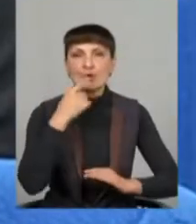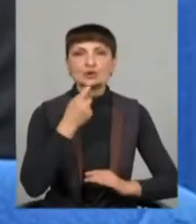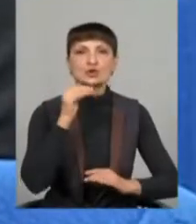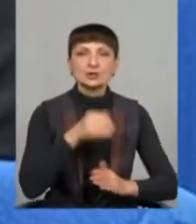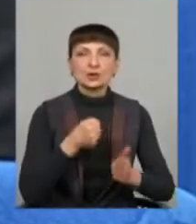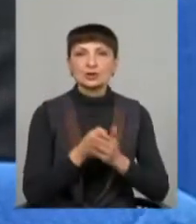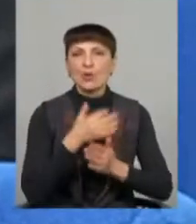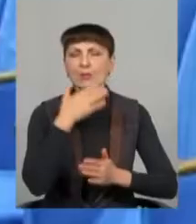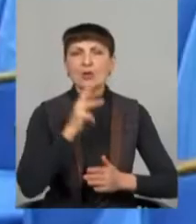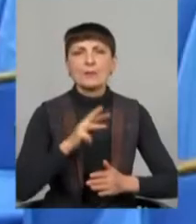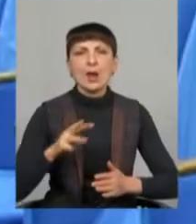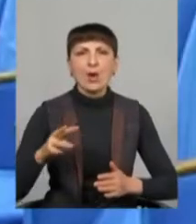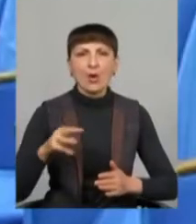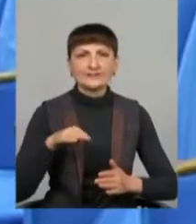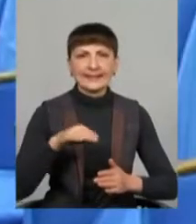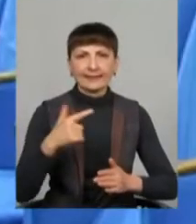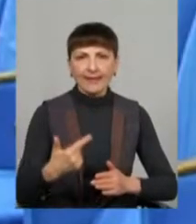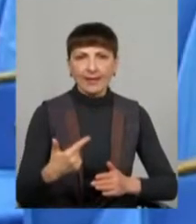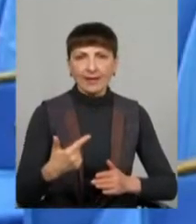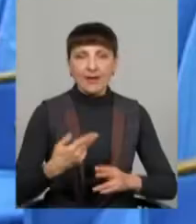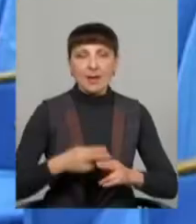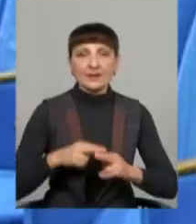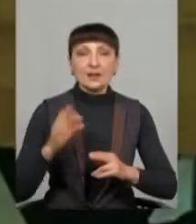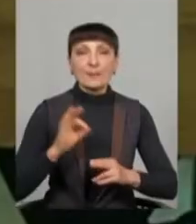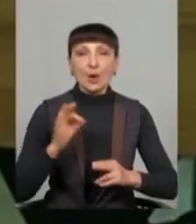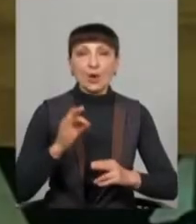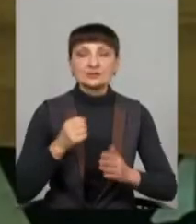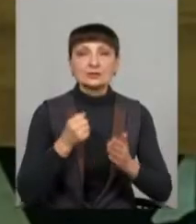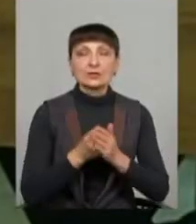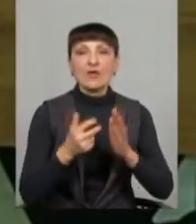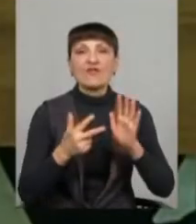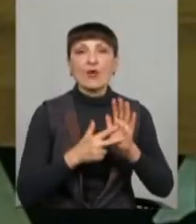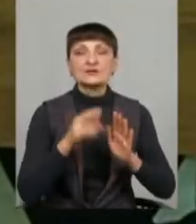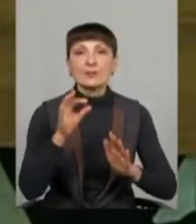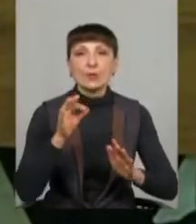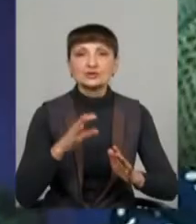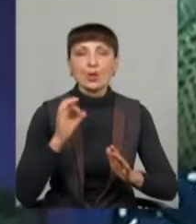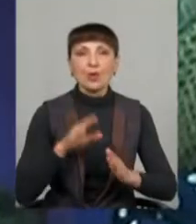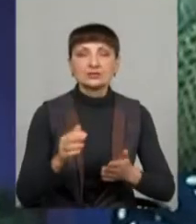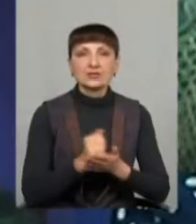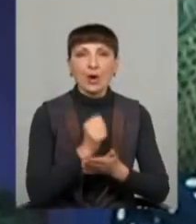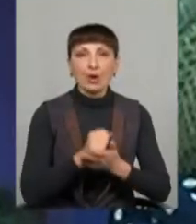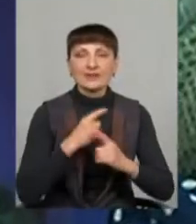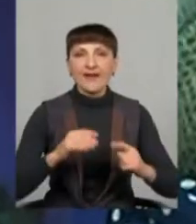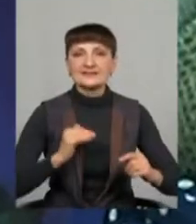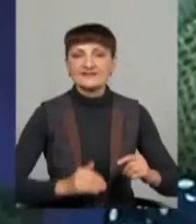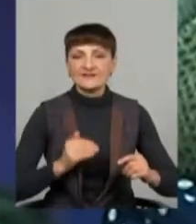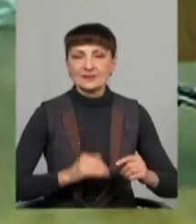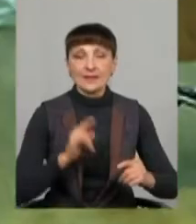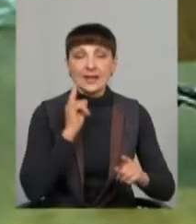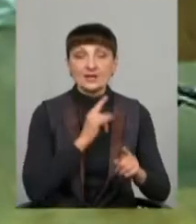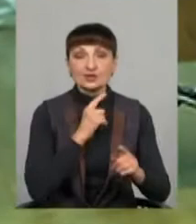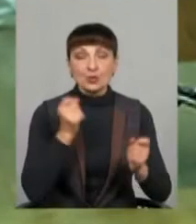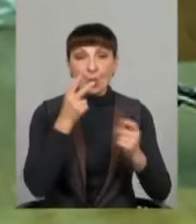тысяч до сотни миллионов в национальной валюте. При этом дивиденды доходили до 8% от доходов различных фирм. Эльмира Риимова